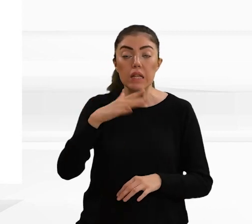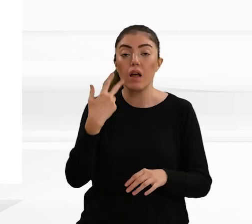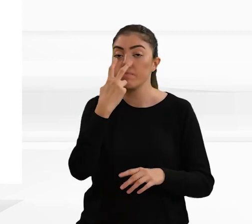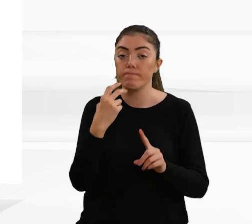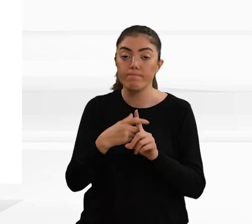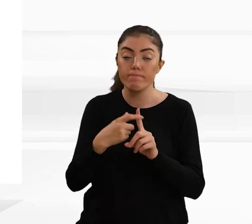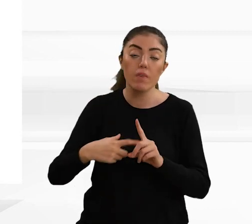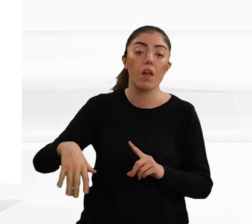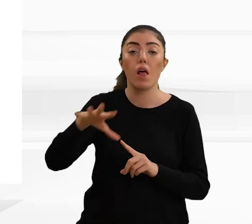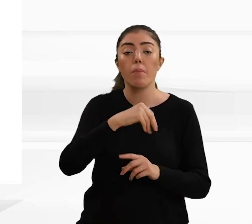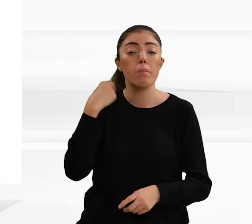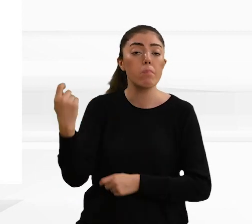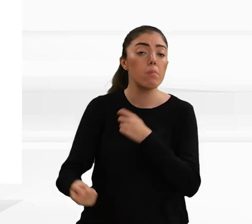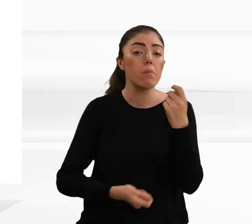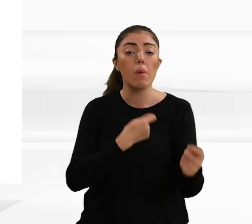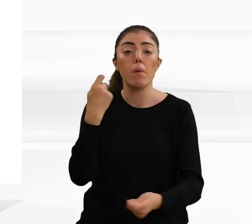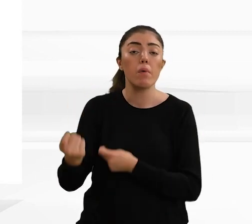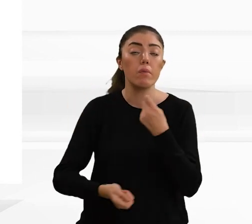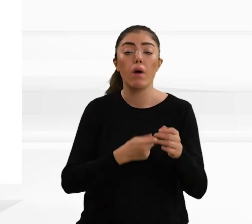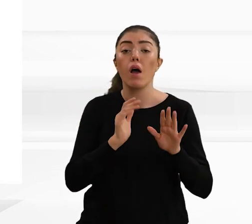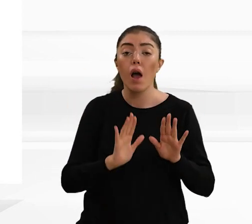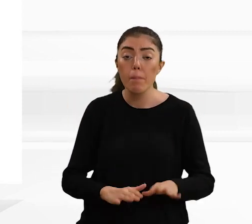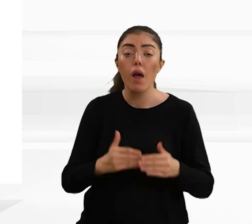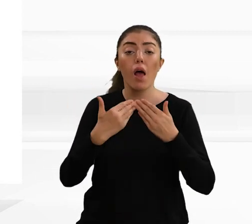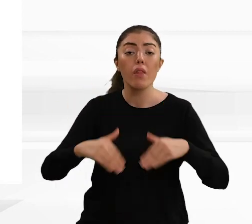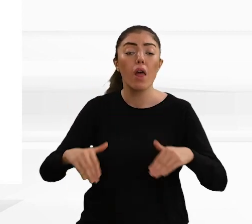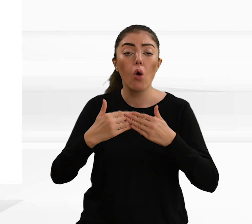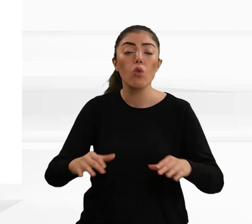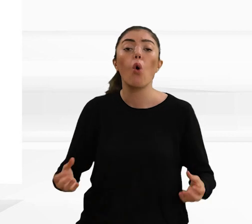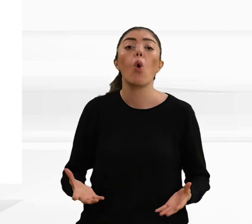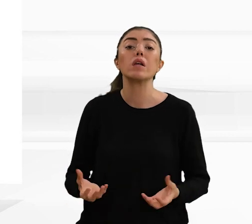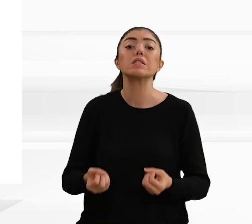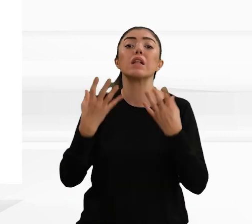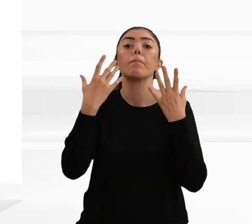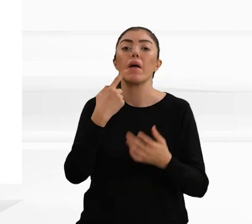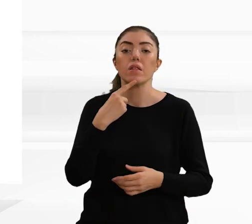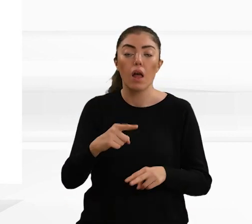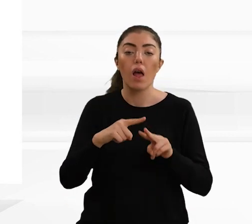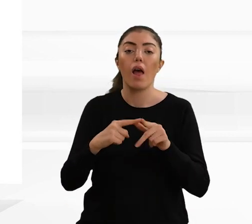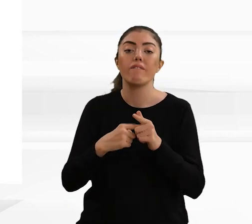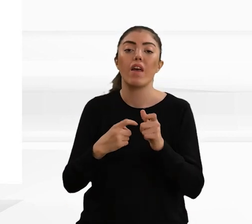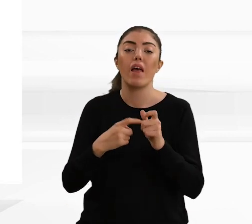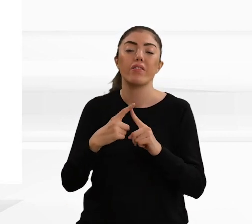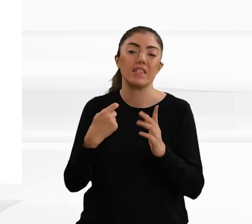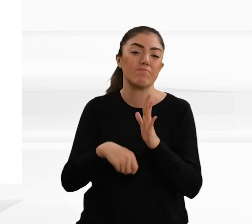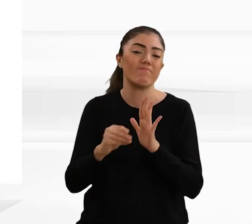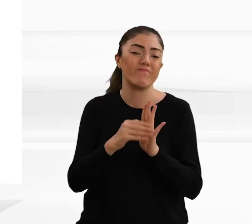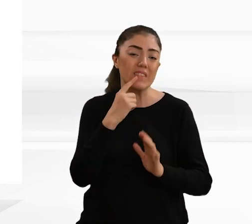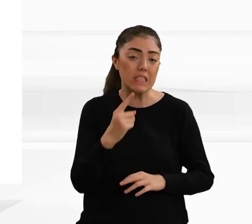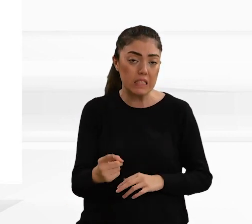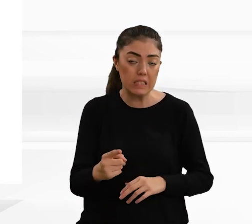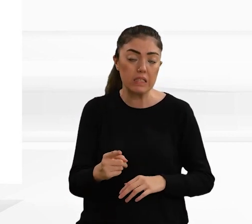önlemek için tüm imkanları seferber etmesine rağmen engel olamadığı olaylara afet denir